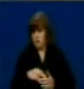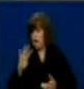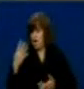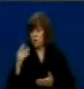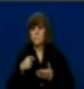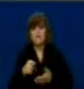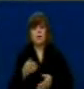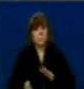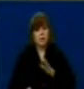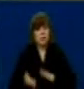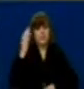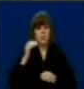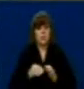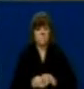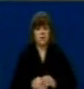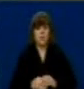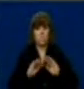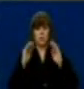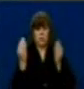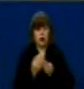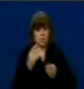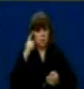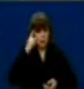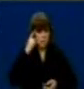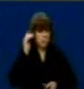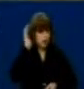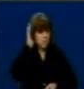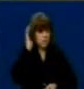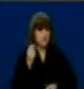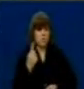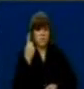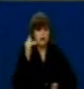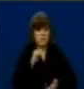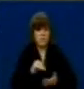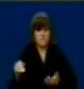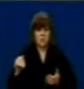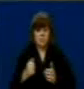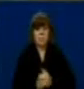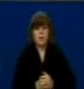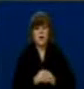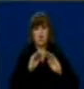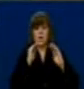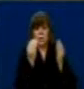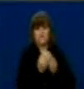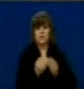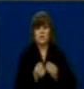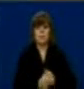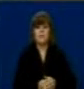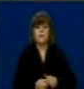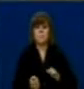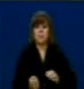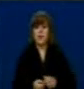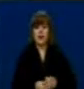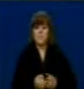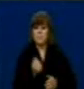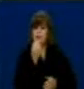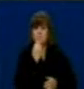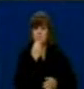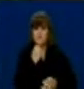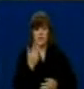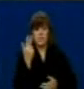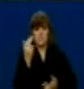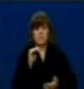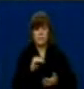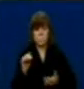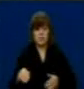rritet buxheti zyrës së kryeministrit për gati 1 milion euro dhe agjencionit kosovar të privatizimit për mbi 3 milion euro, kurse